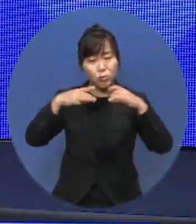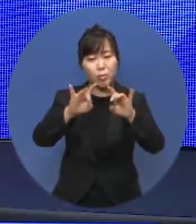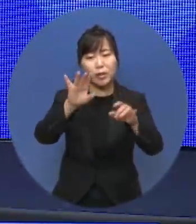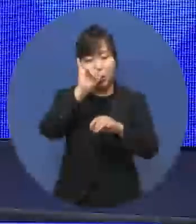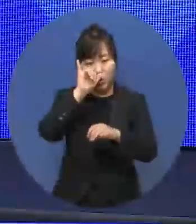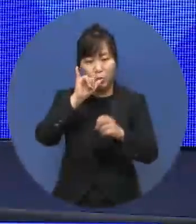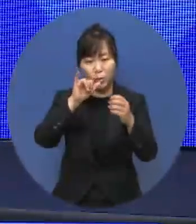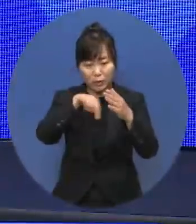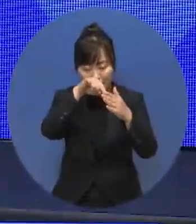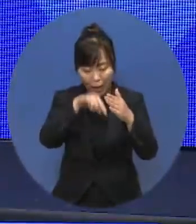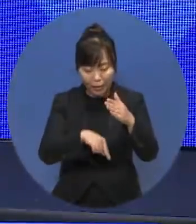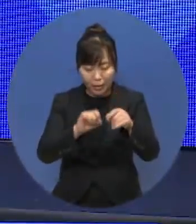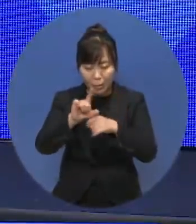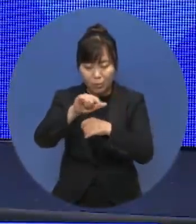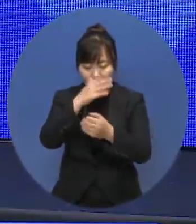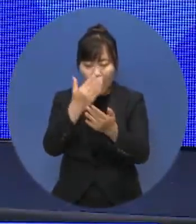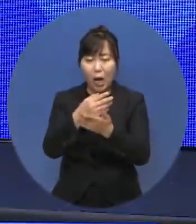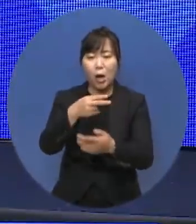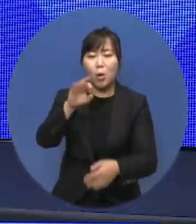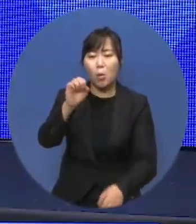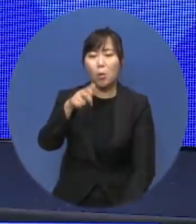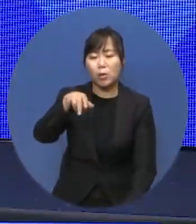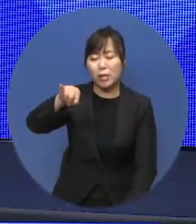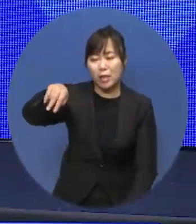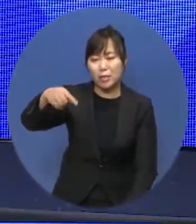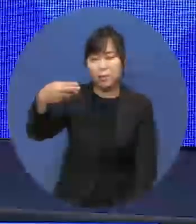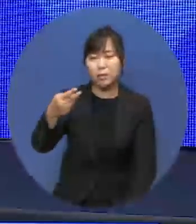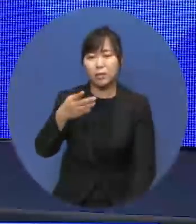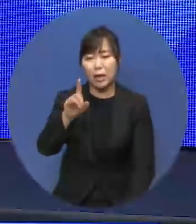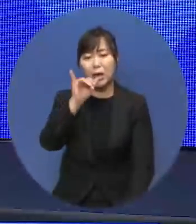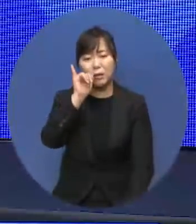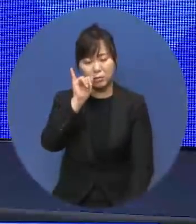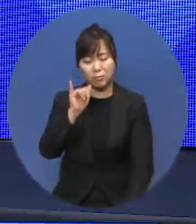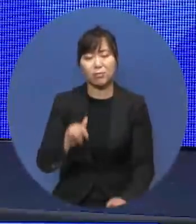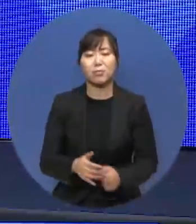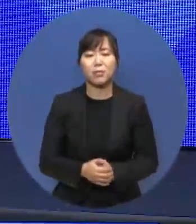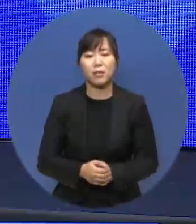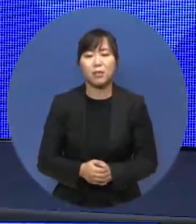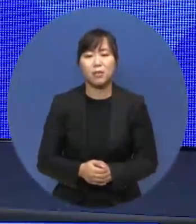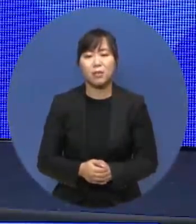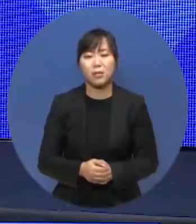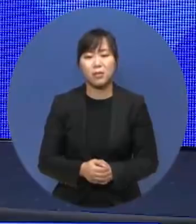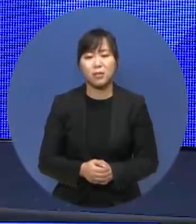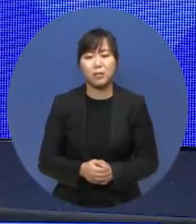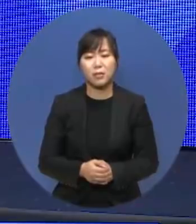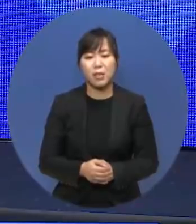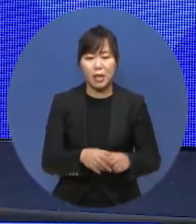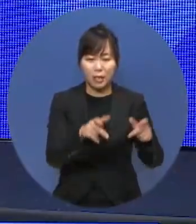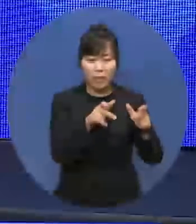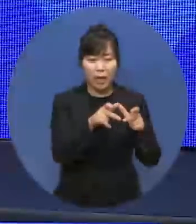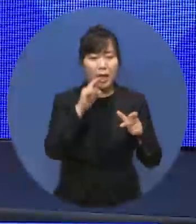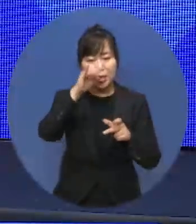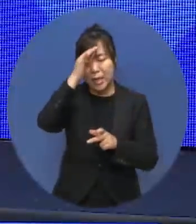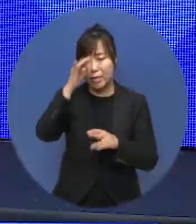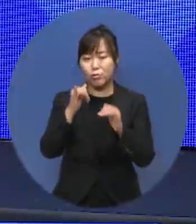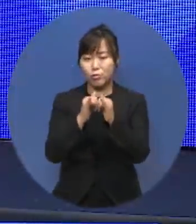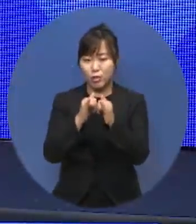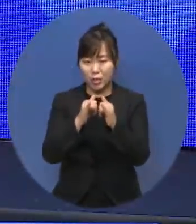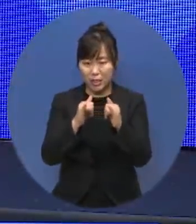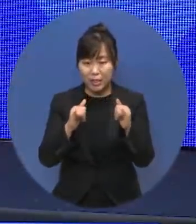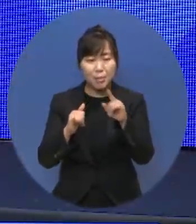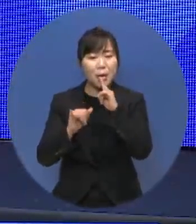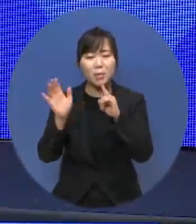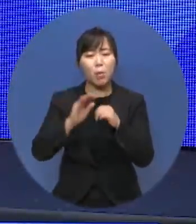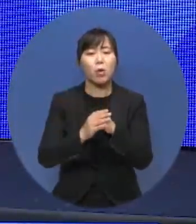그 문화재단 안에는 대부분 오케스트라들을 운영하고 계시는 것 같아요. 그러면 그냥 장애 예술이냐는 생각을 하지 마시고